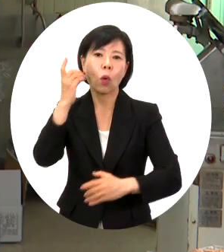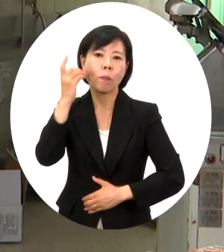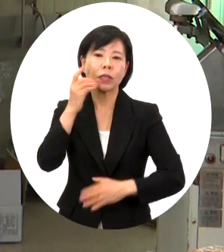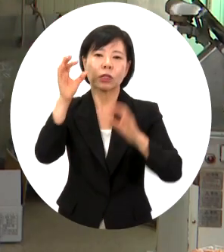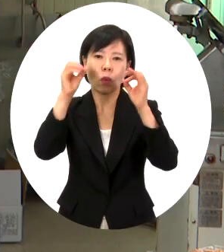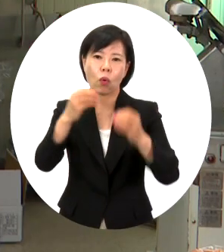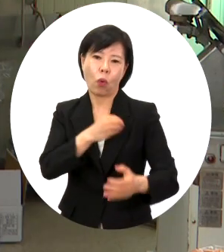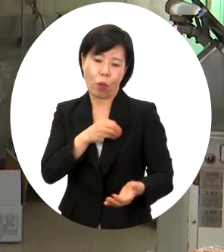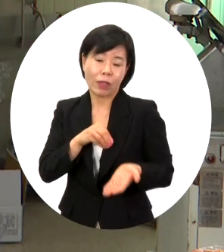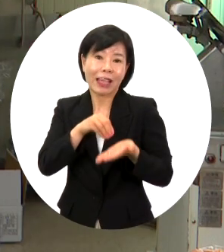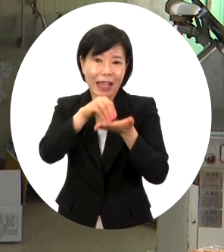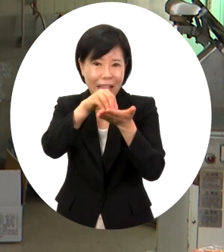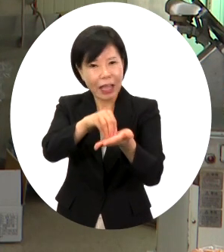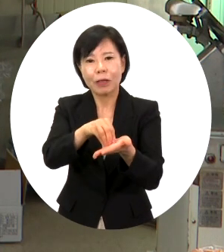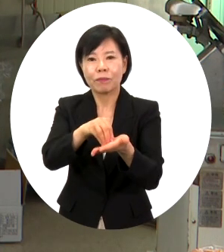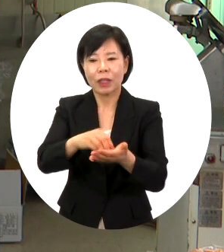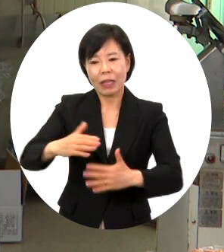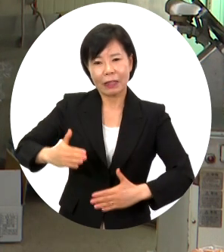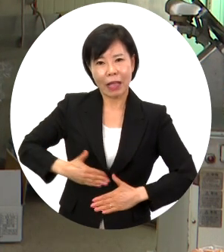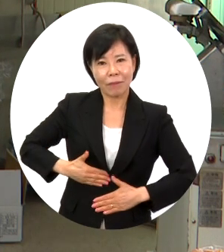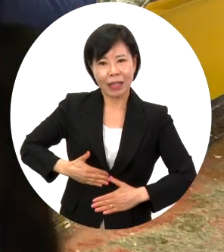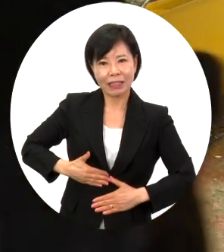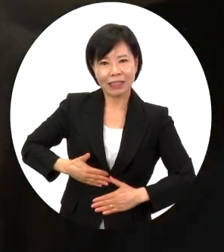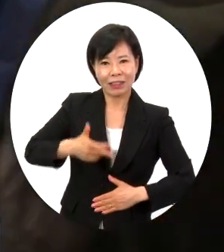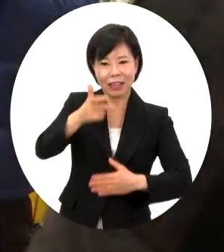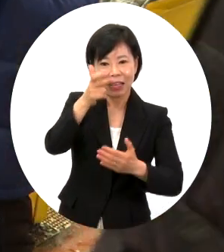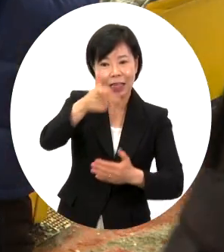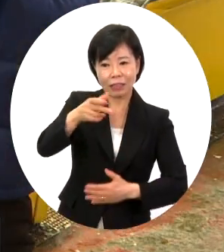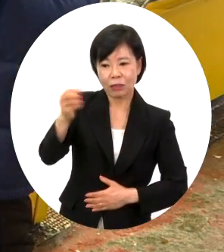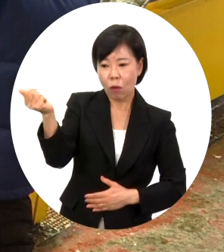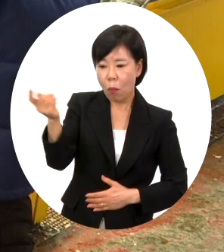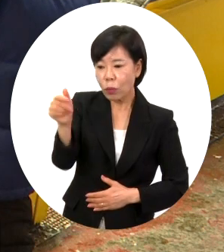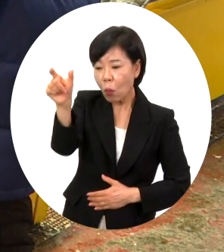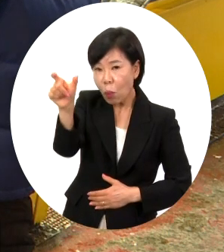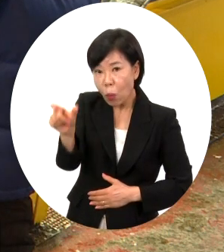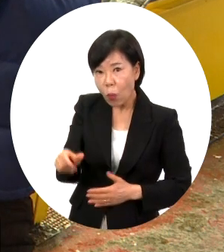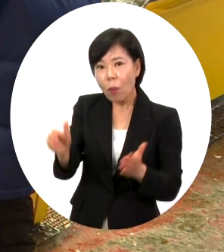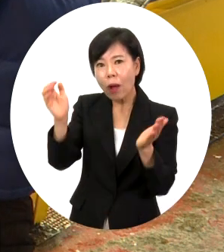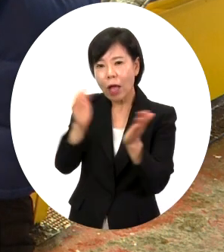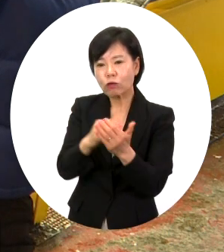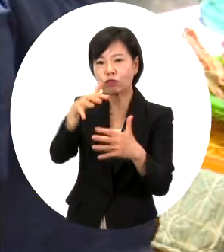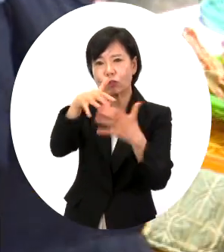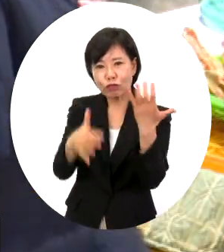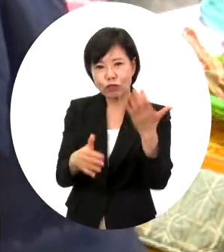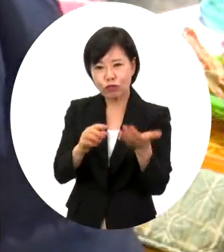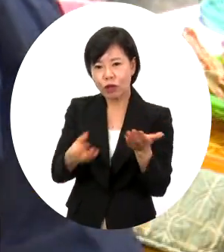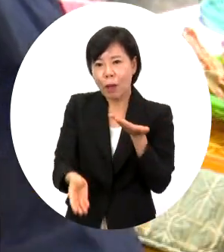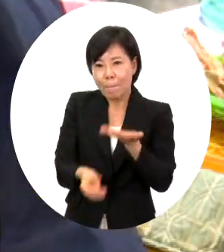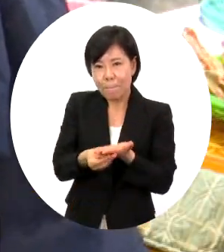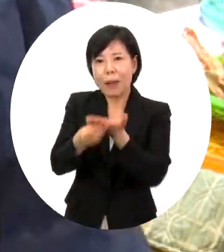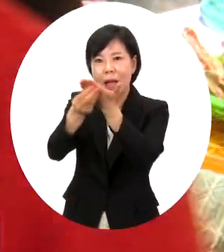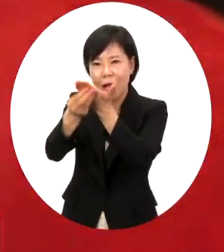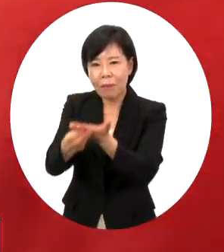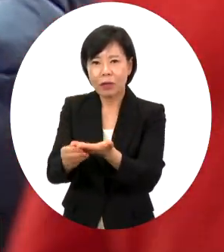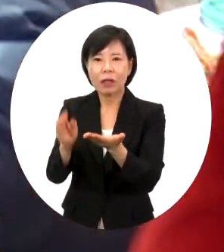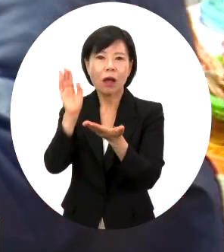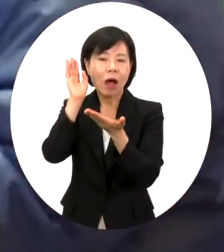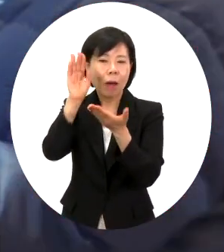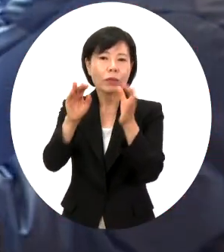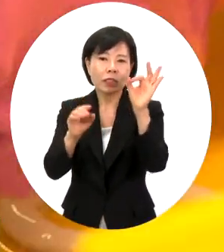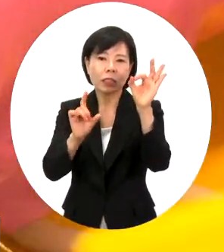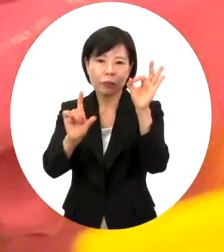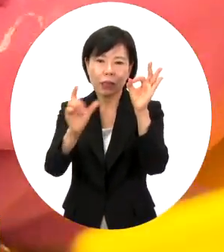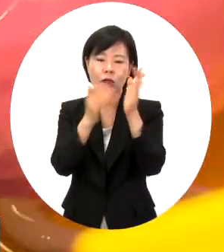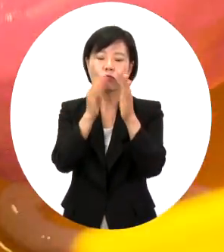누리집에서 간편 회원 가입 후 탐나는 전 카드 번호를 기입하고 구매 영수증 사진을 첨부하면 신청 후 10일